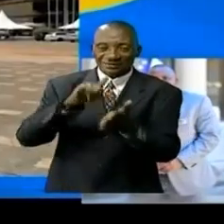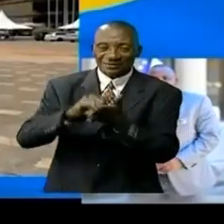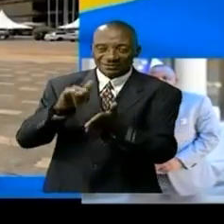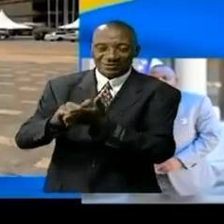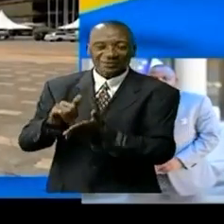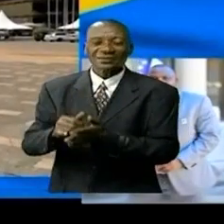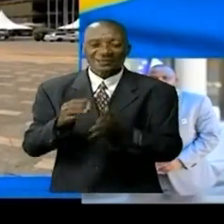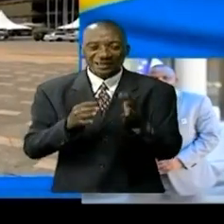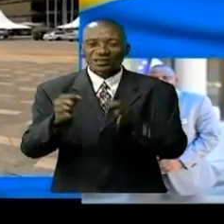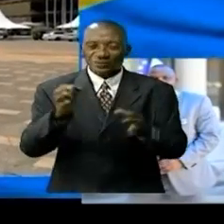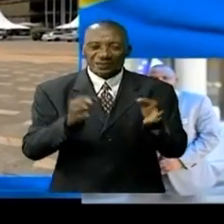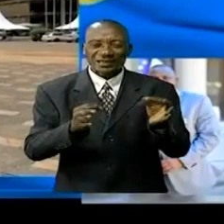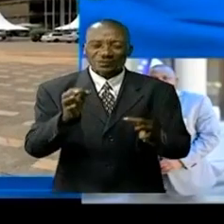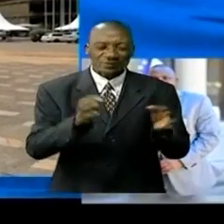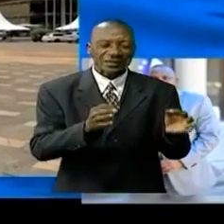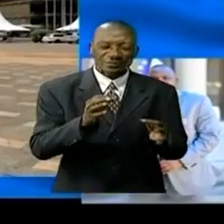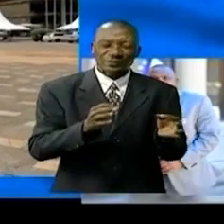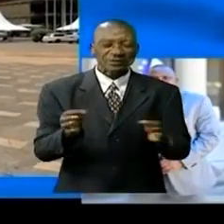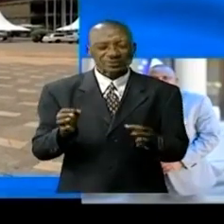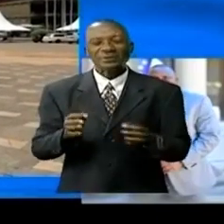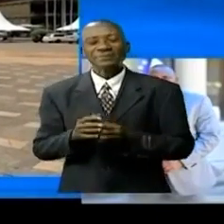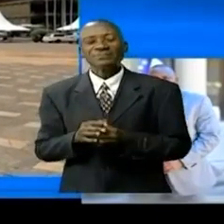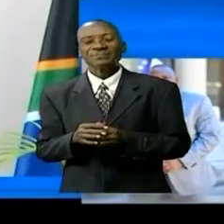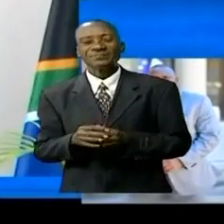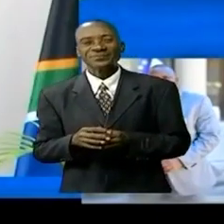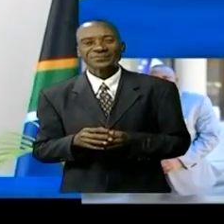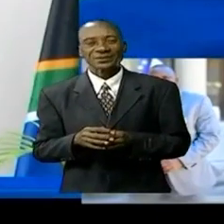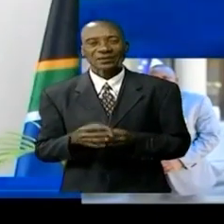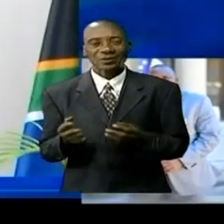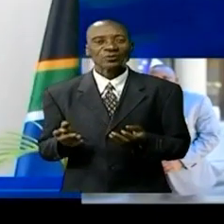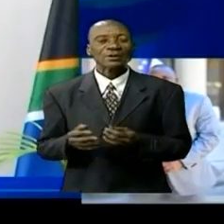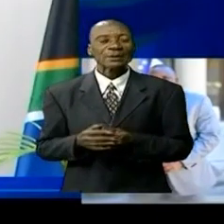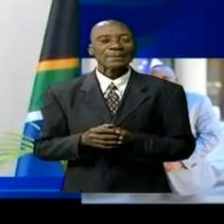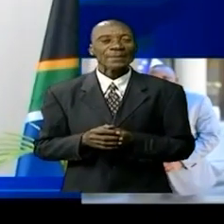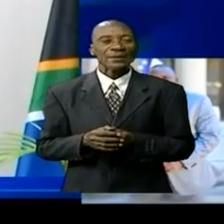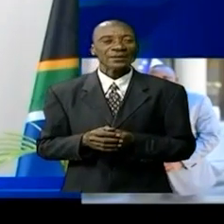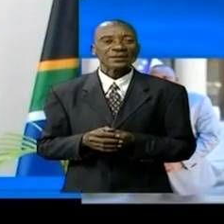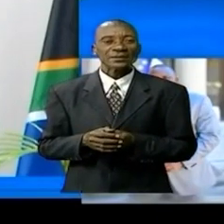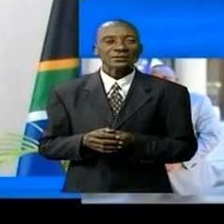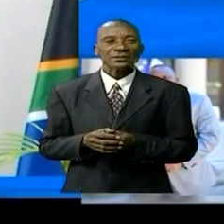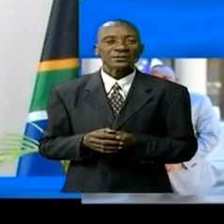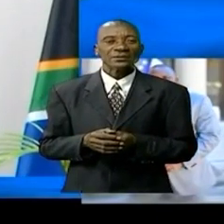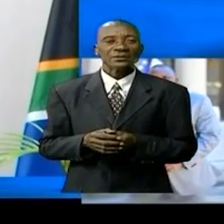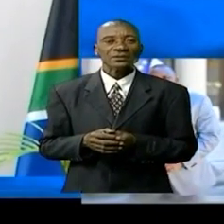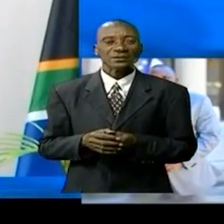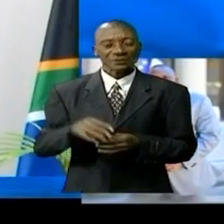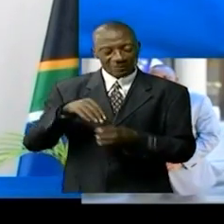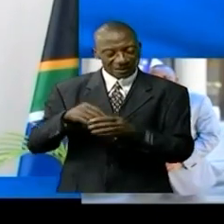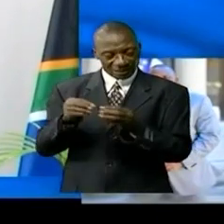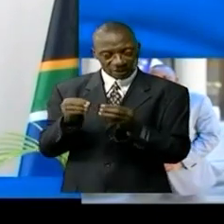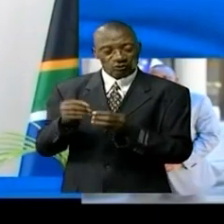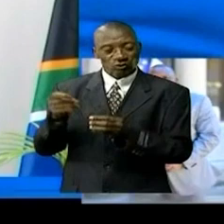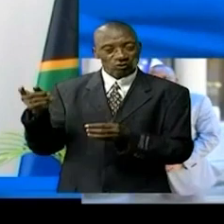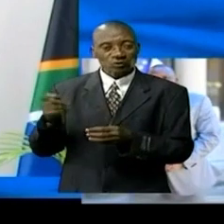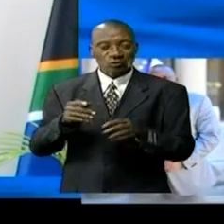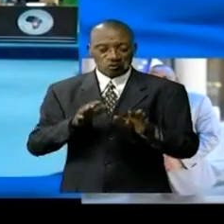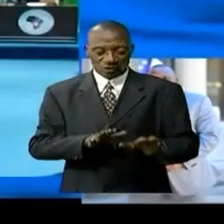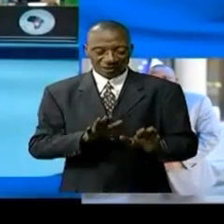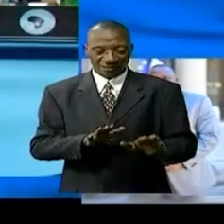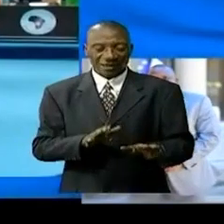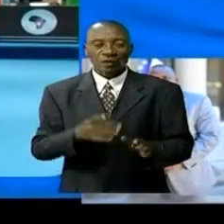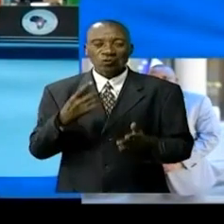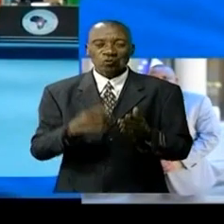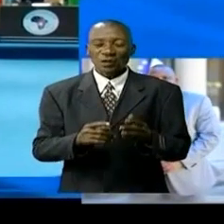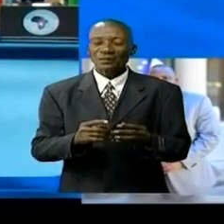compte les échecs des précédents programmes. Il a aussi été rappelé les attentes de ses consultations, notamment les cessez-le-feu immédiat